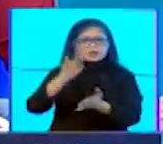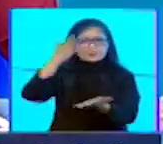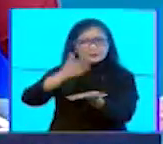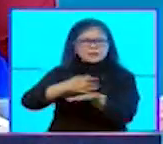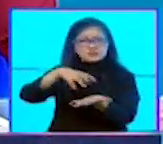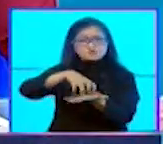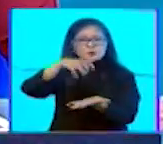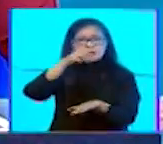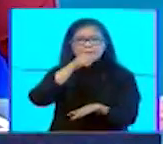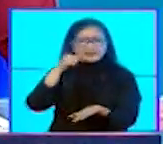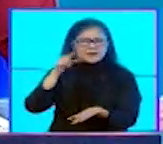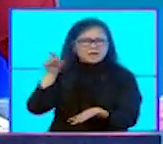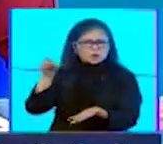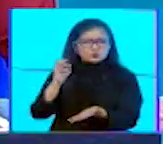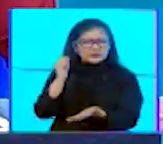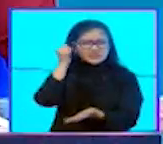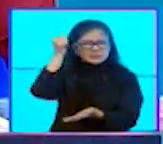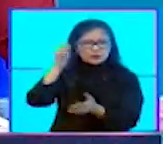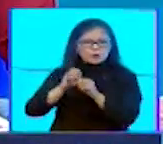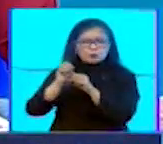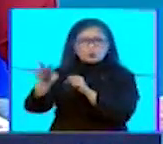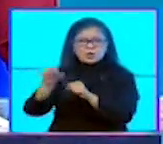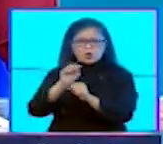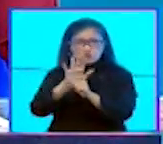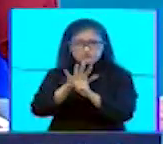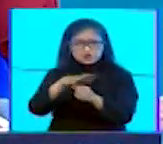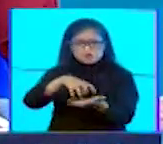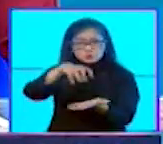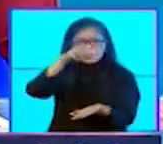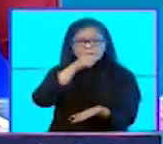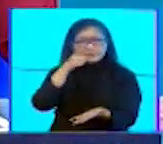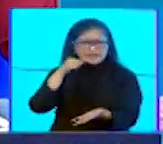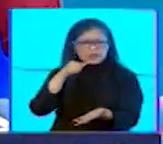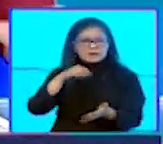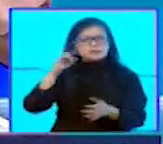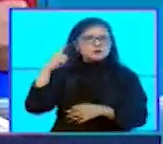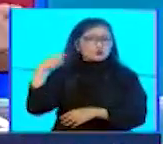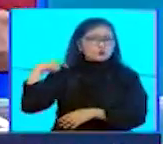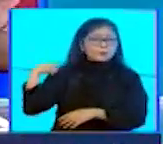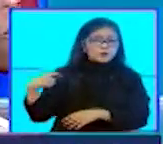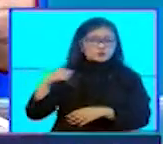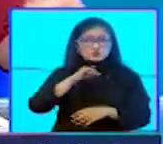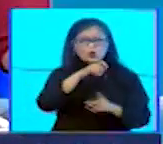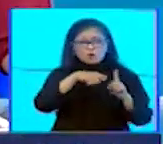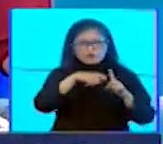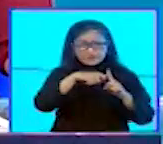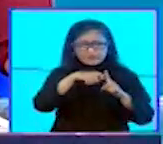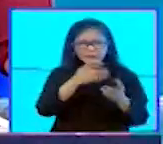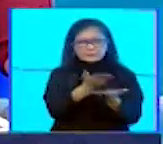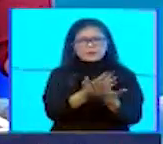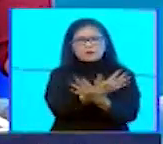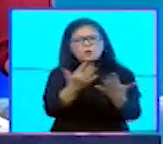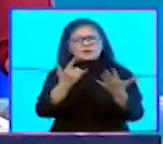COVID-19. Meski terbebas dari zona merah, Gubernur Jawa Timur Khofifah Indar Parawansa meminta masyarakat untuk tetap menerapkan disiplin